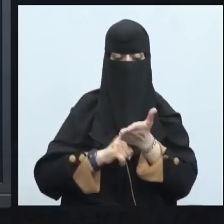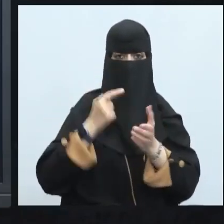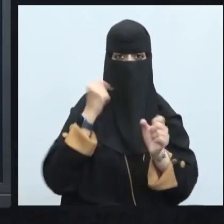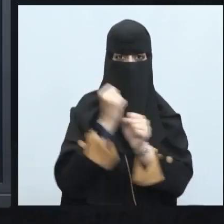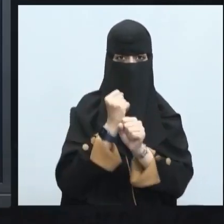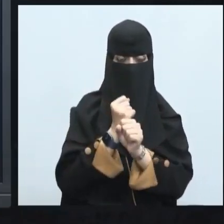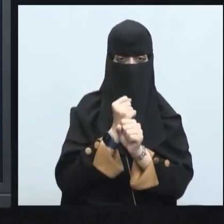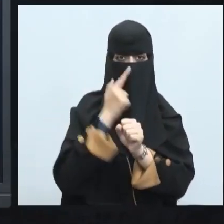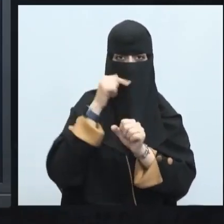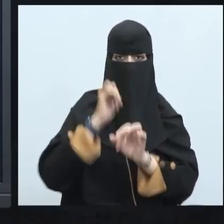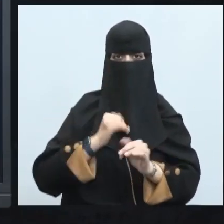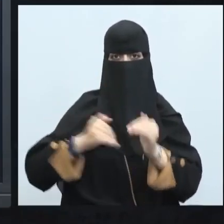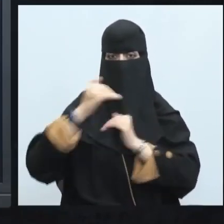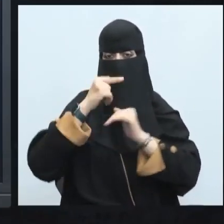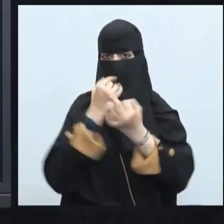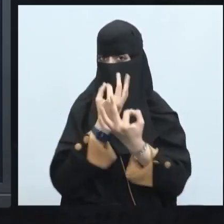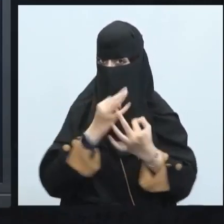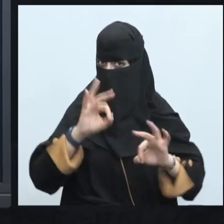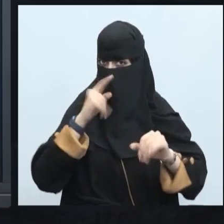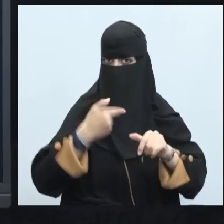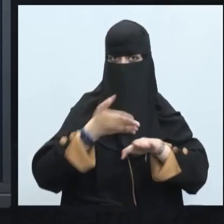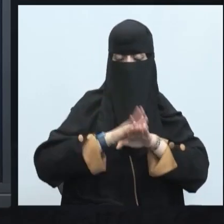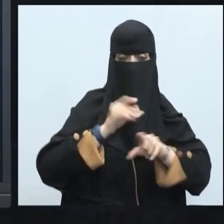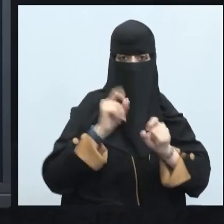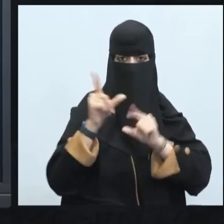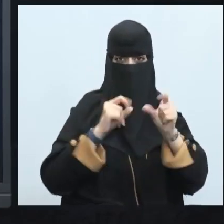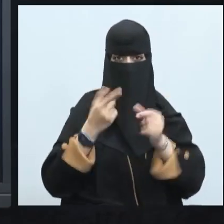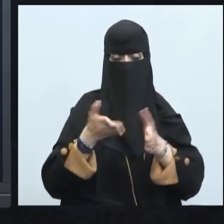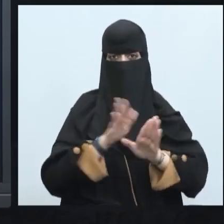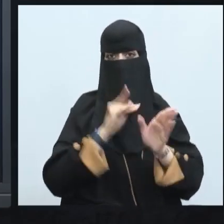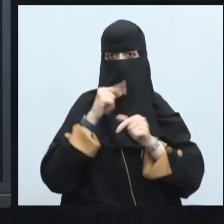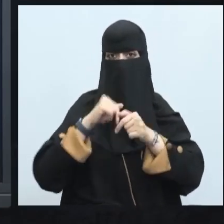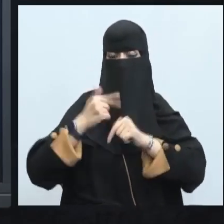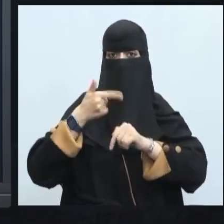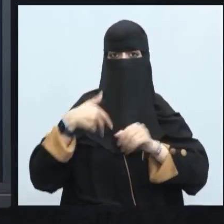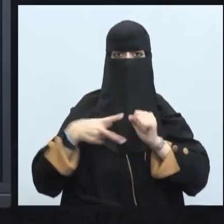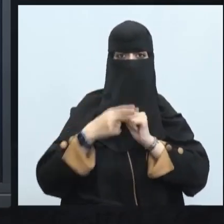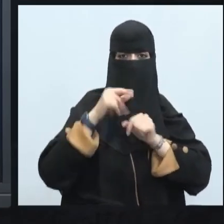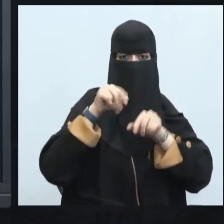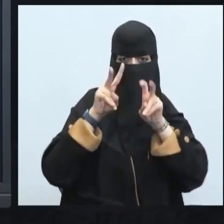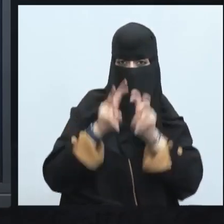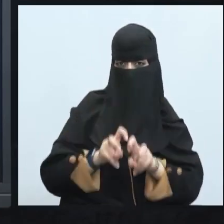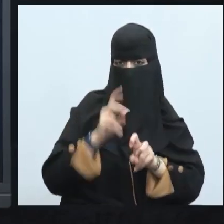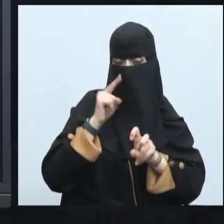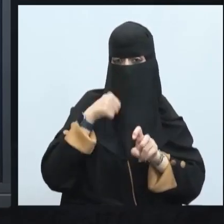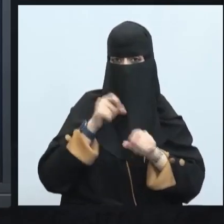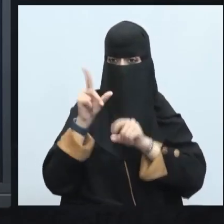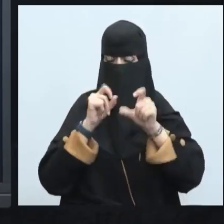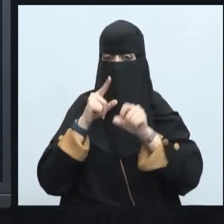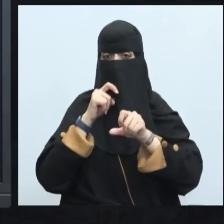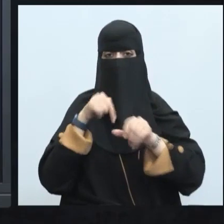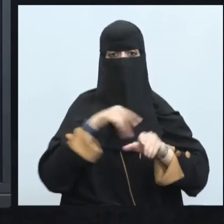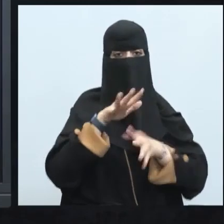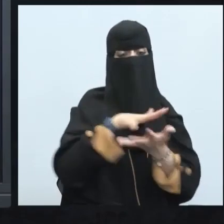العمل يعتمد بشكل كامل على التكنولوجيا فيؤدي الانقطاع الطفيف الى الانترنت الى الى